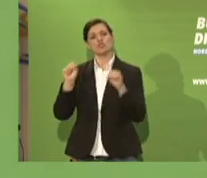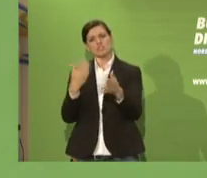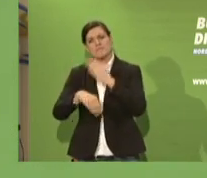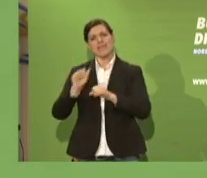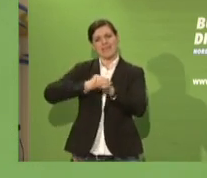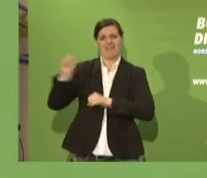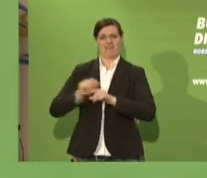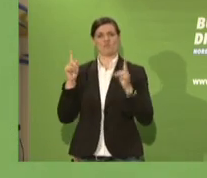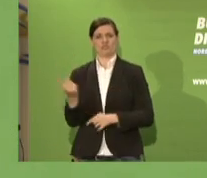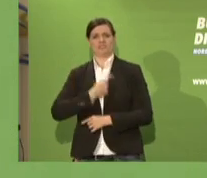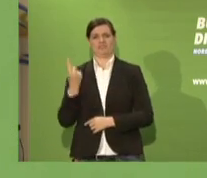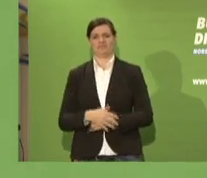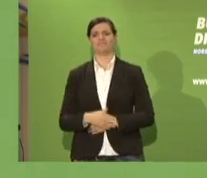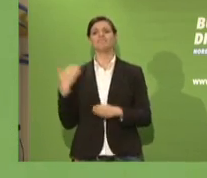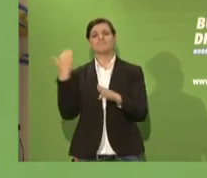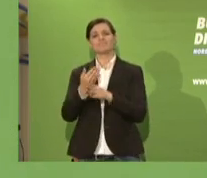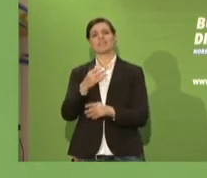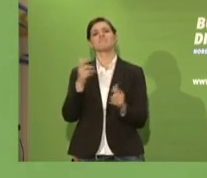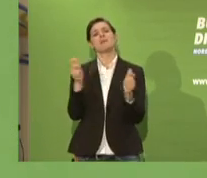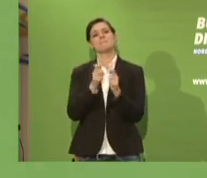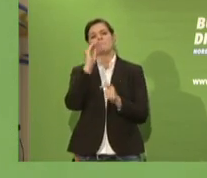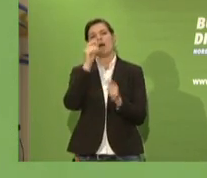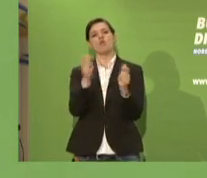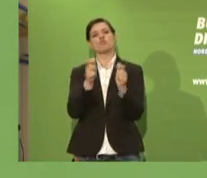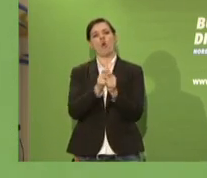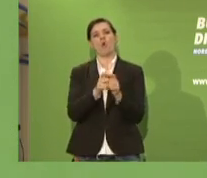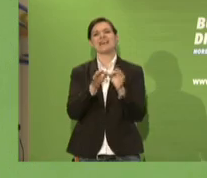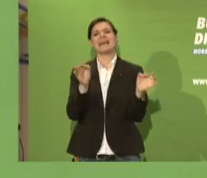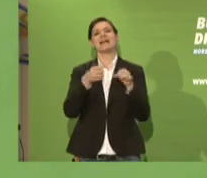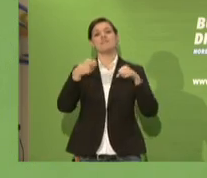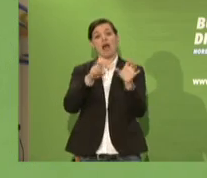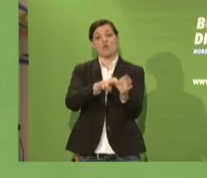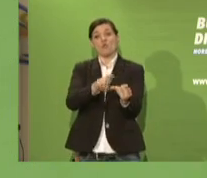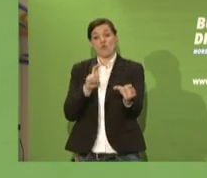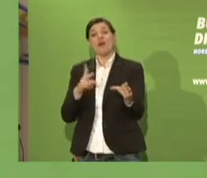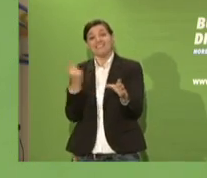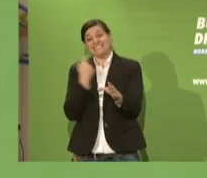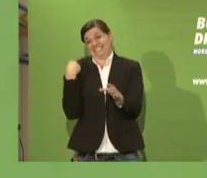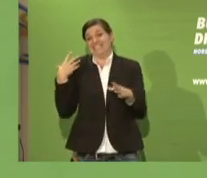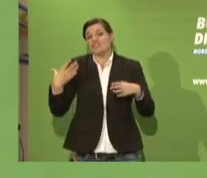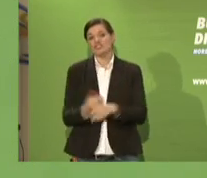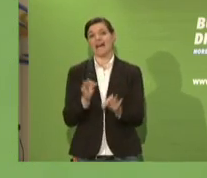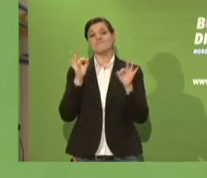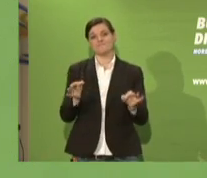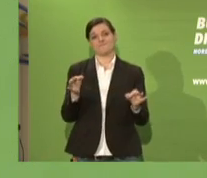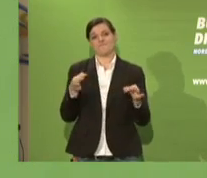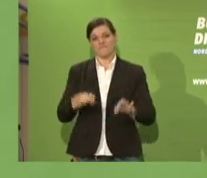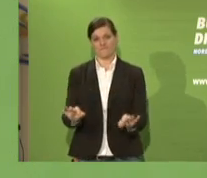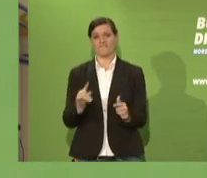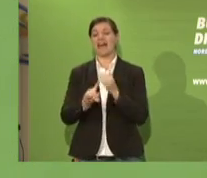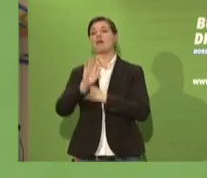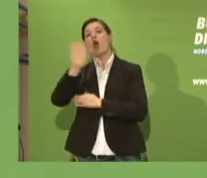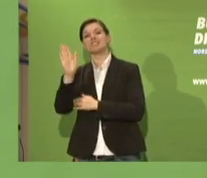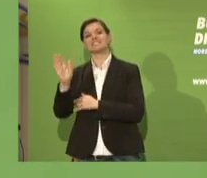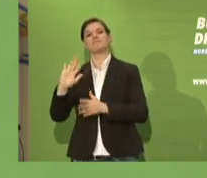den Ausstieg aus dem Braunkohletagebau hier in NRW endlich besiegeln können. Aber, liebe Freundinnen und Freunde, im Osten, in